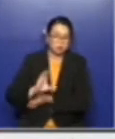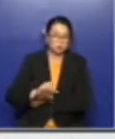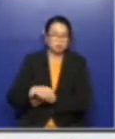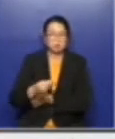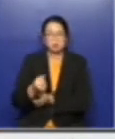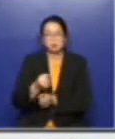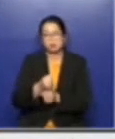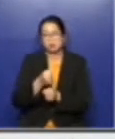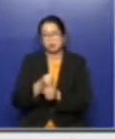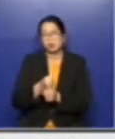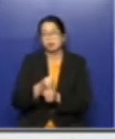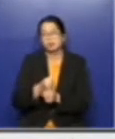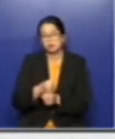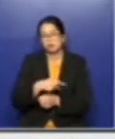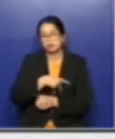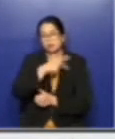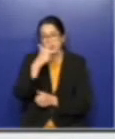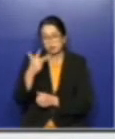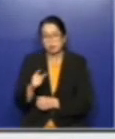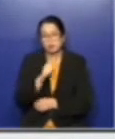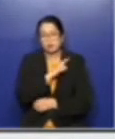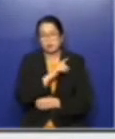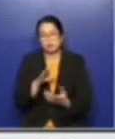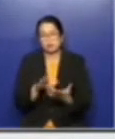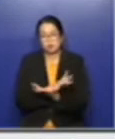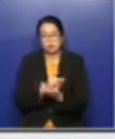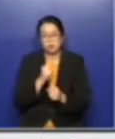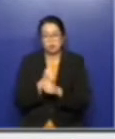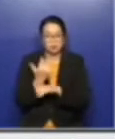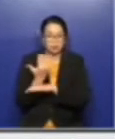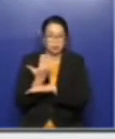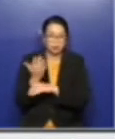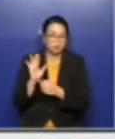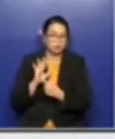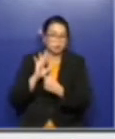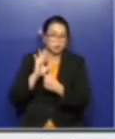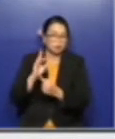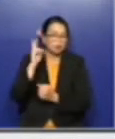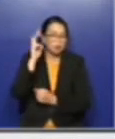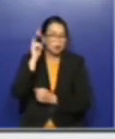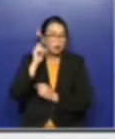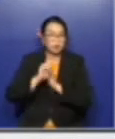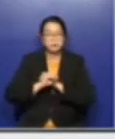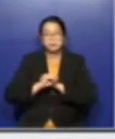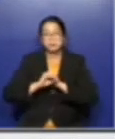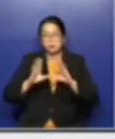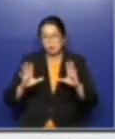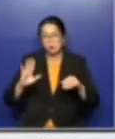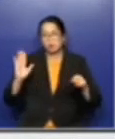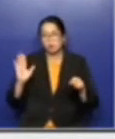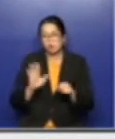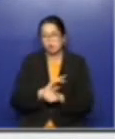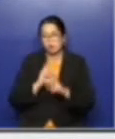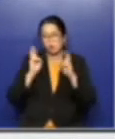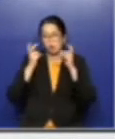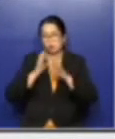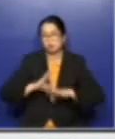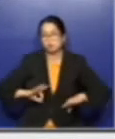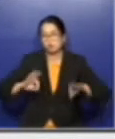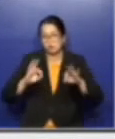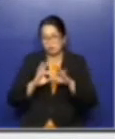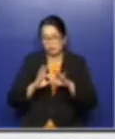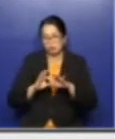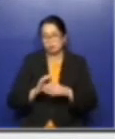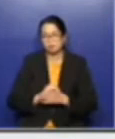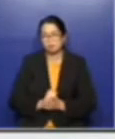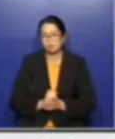PBS รับผิดชอบต่อสังคมในการนำเสนอเนื้อหาข่าวสารเป็นเรื่องที่สำคัญอย่าง